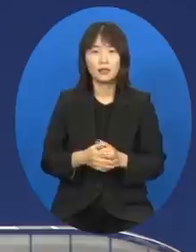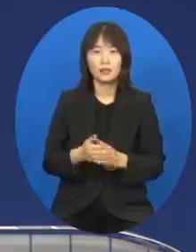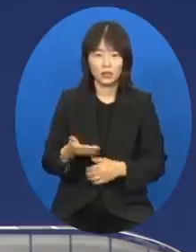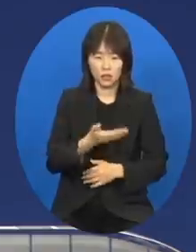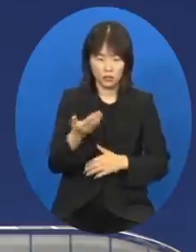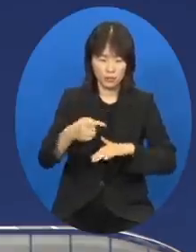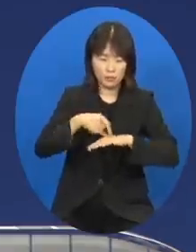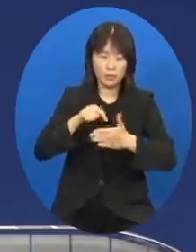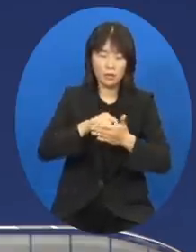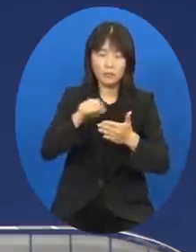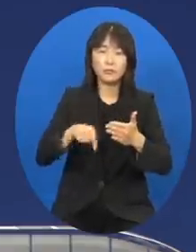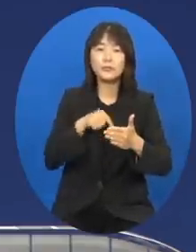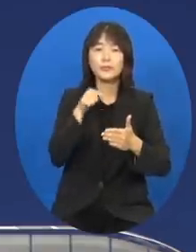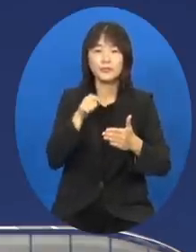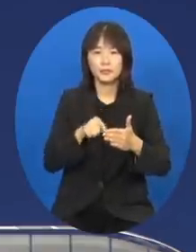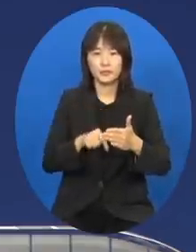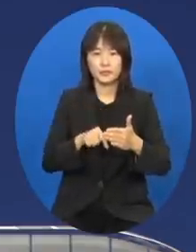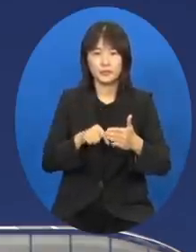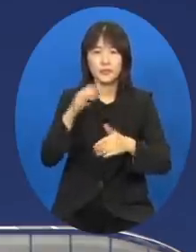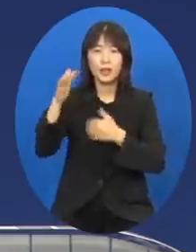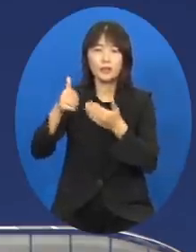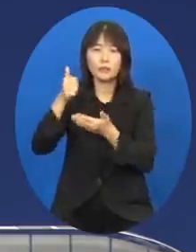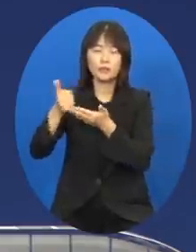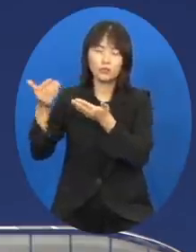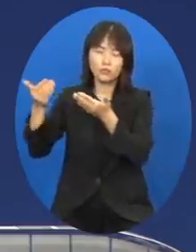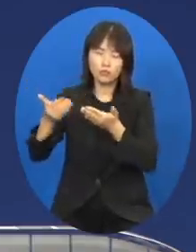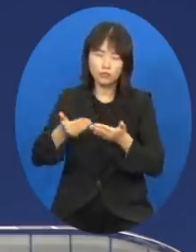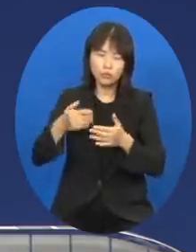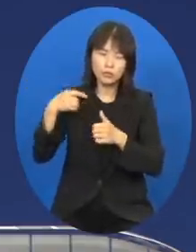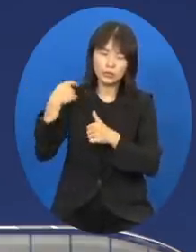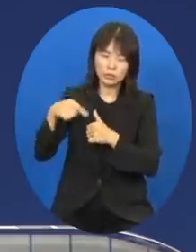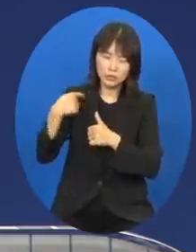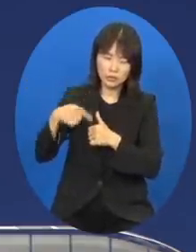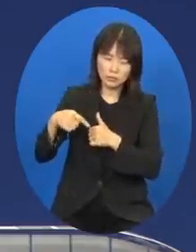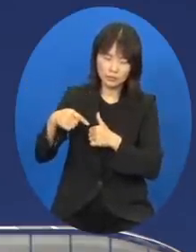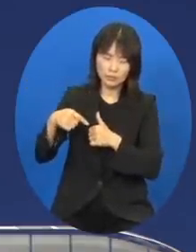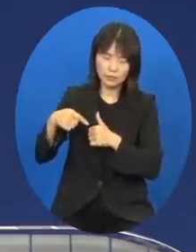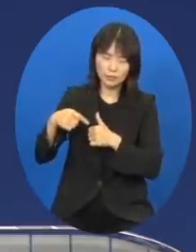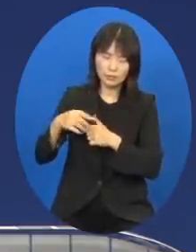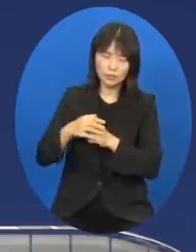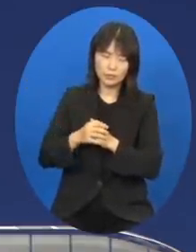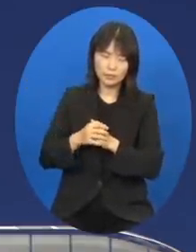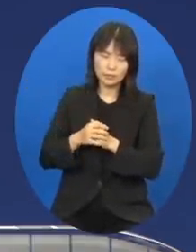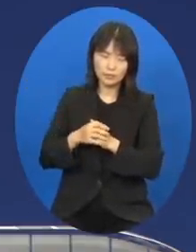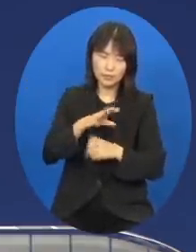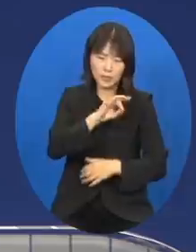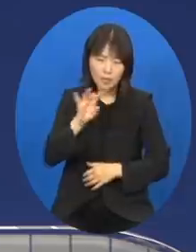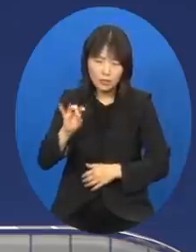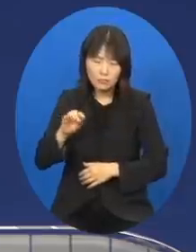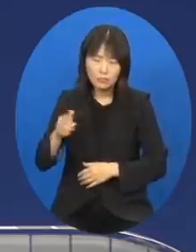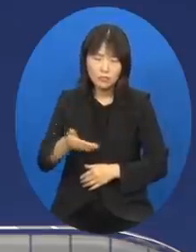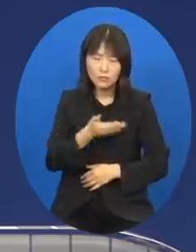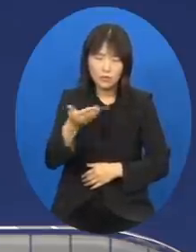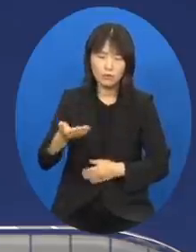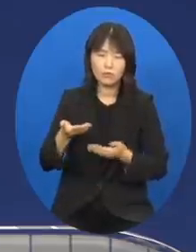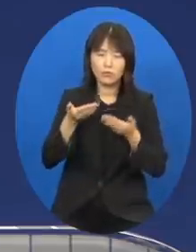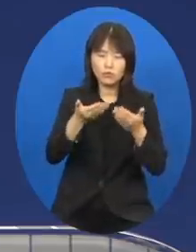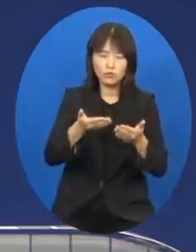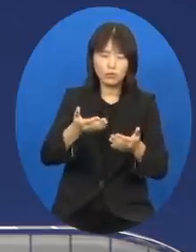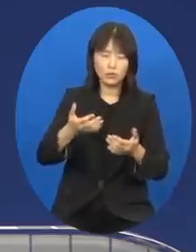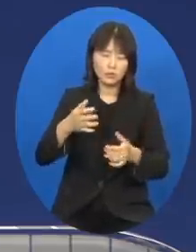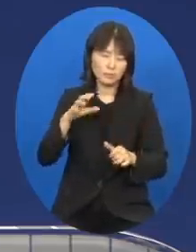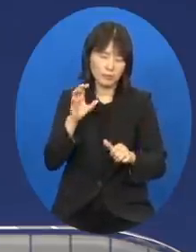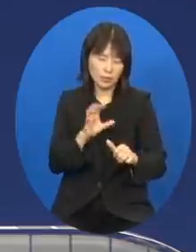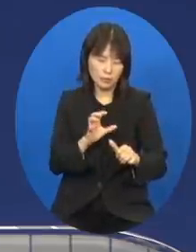여러분의 마음속에 하나님께서 주시는 교훈, 때때로는 여러분에게 주시는 책망,